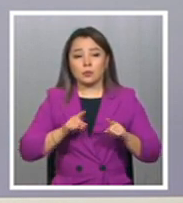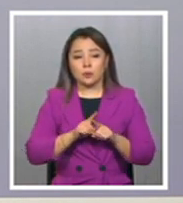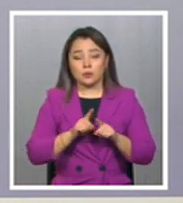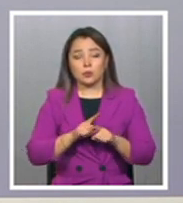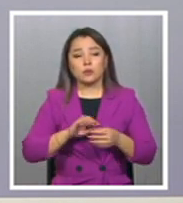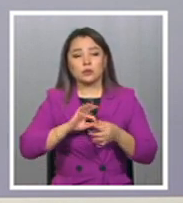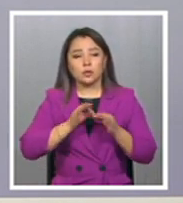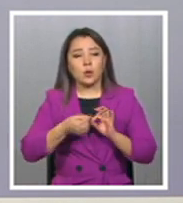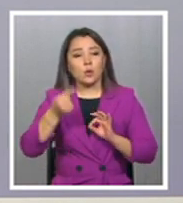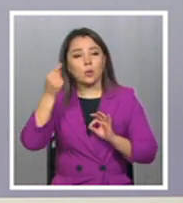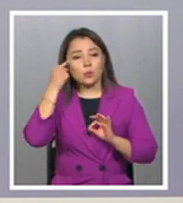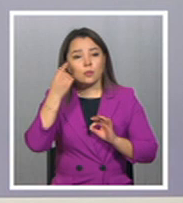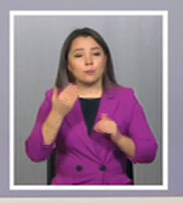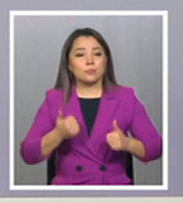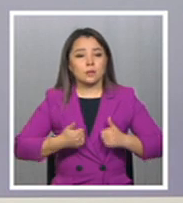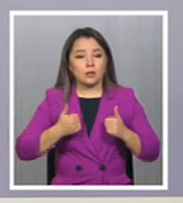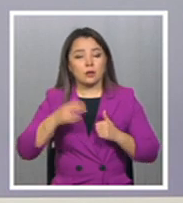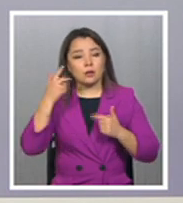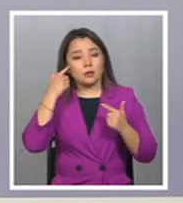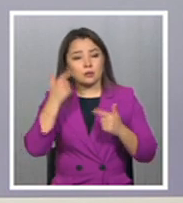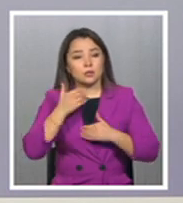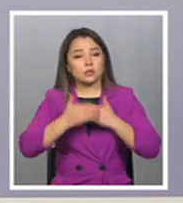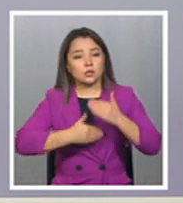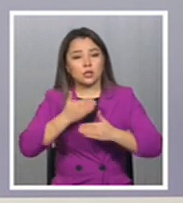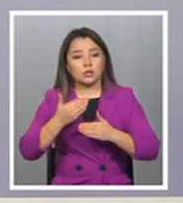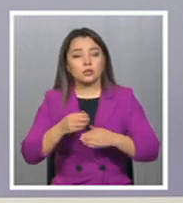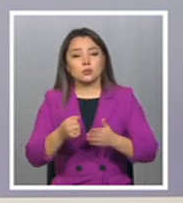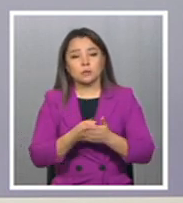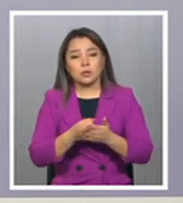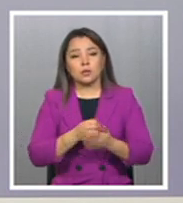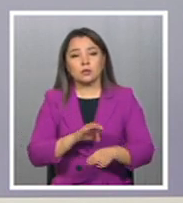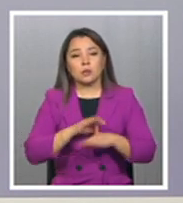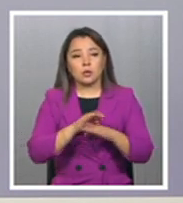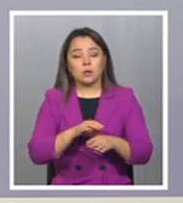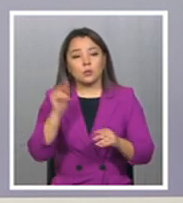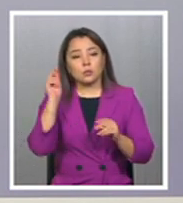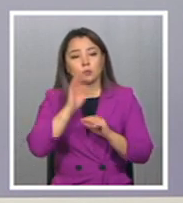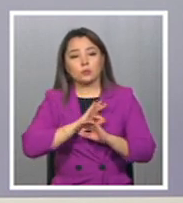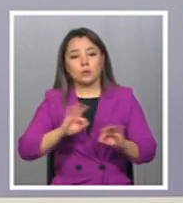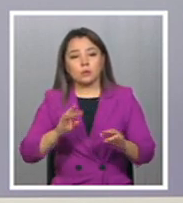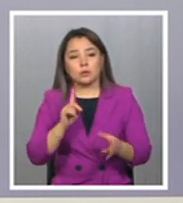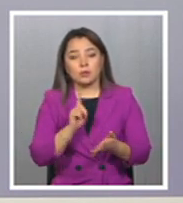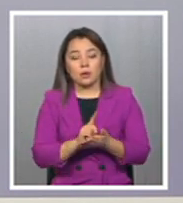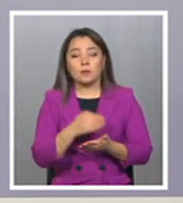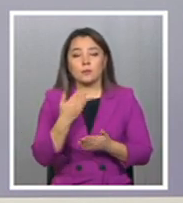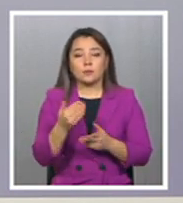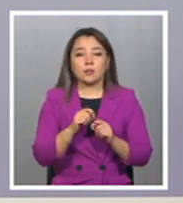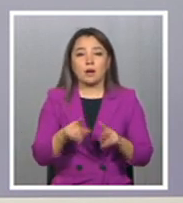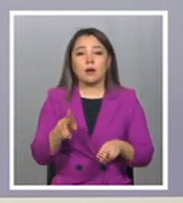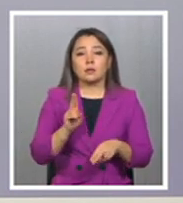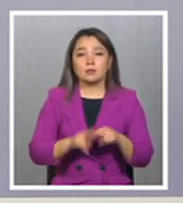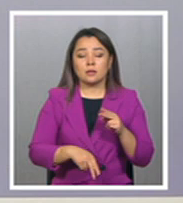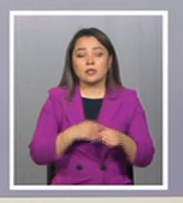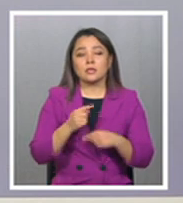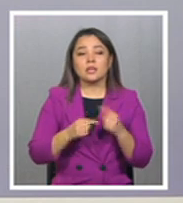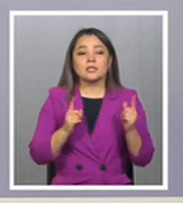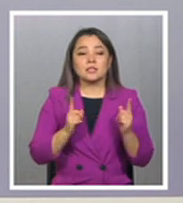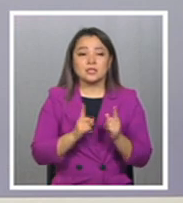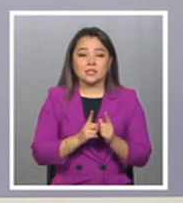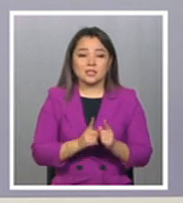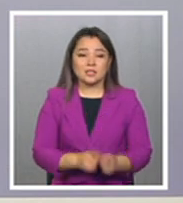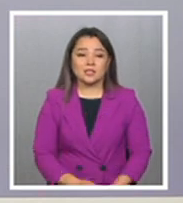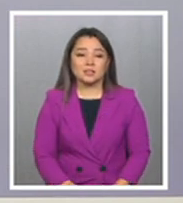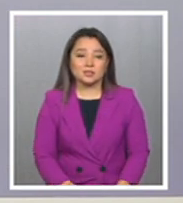терең ойлап, білім шыңына бірге жетейік. Оқуда озат болайық. Осымен сабағымыз аяқталды.